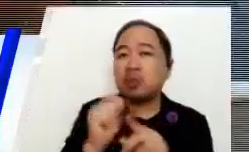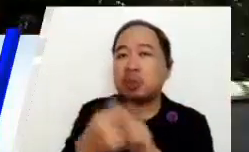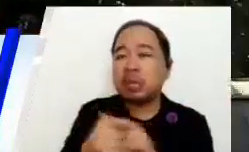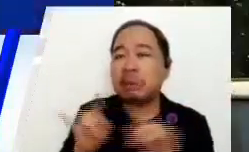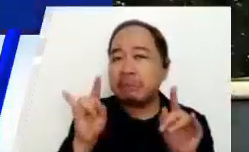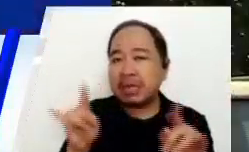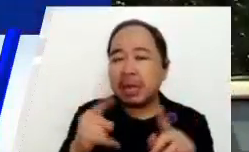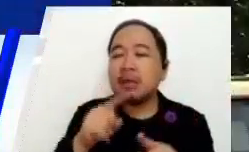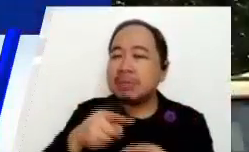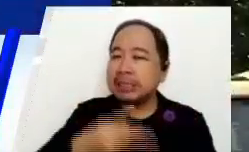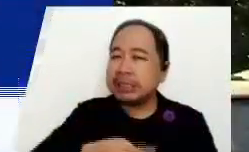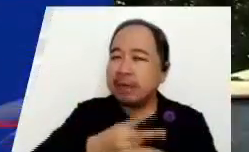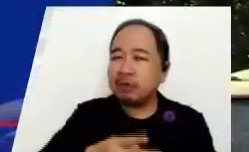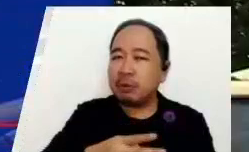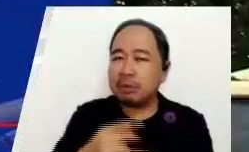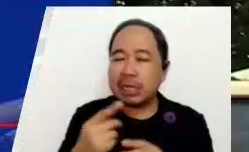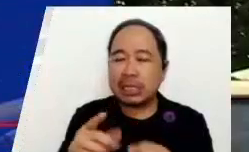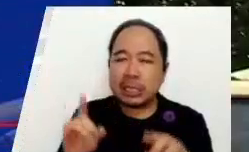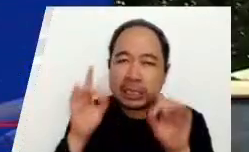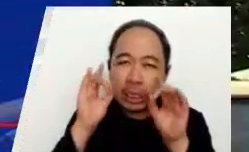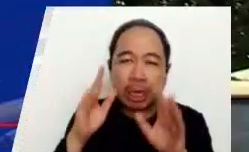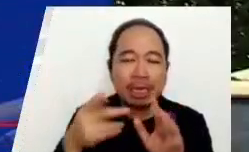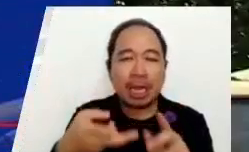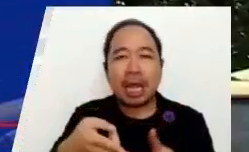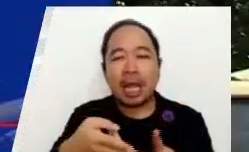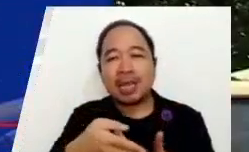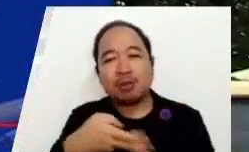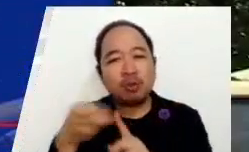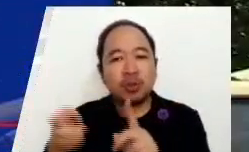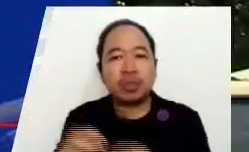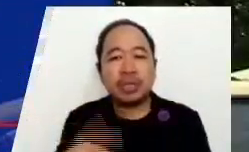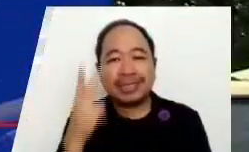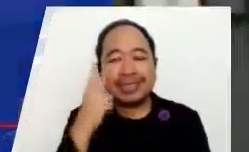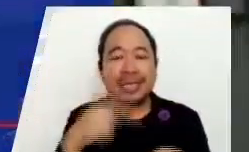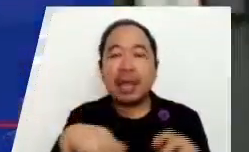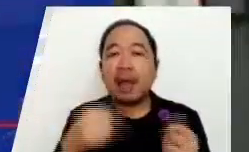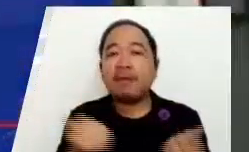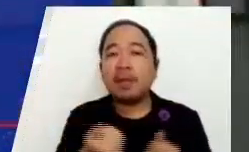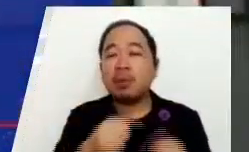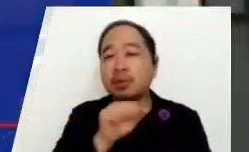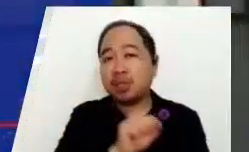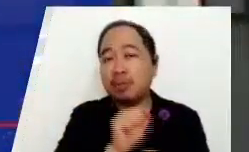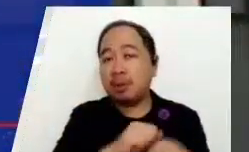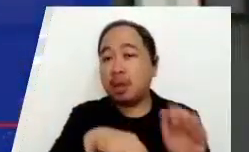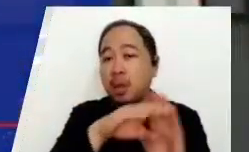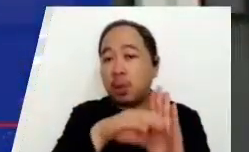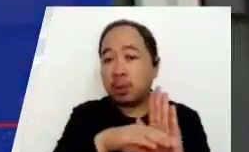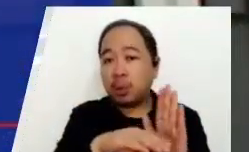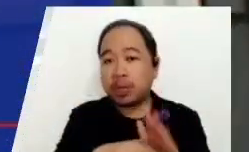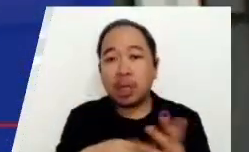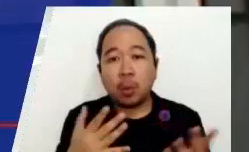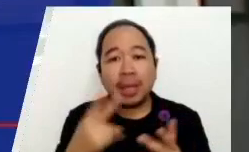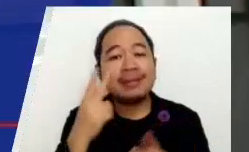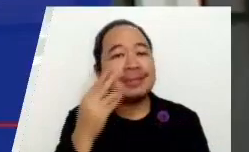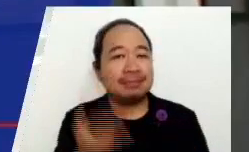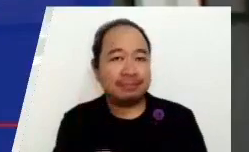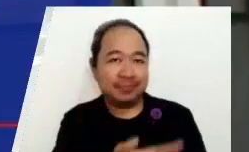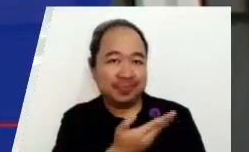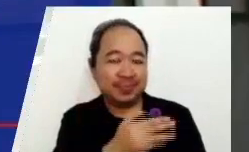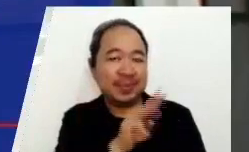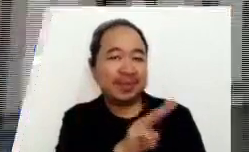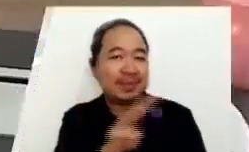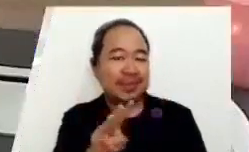recruiter. Makikita ang listahan ng mga available na trabaho abroad sa Approved Job Orders section sa